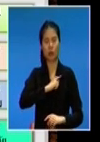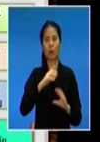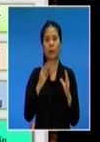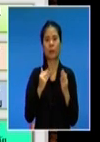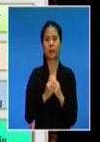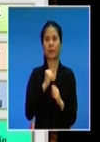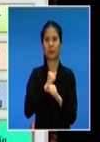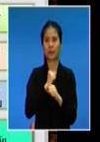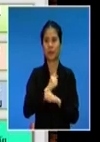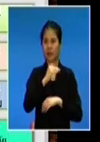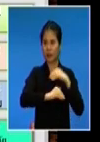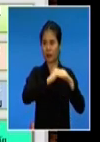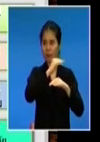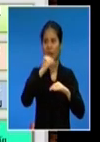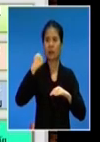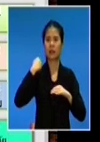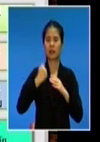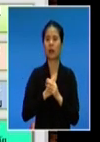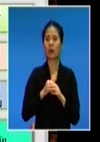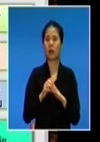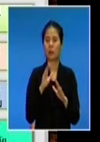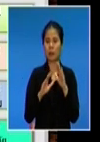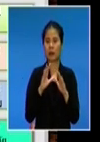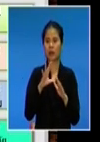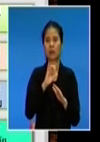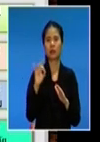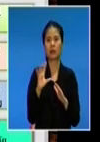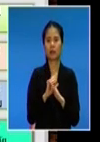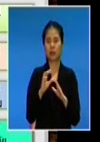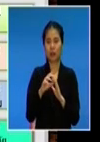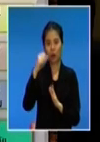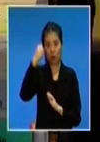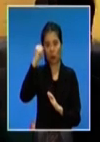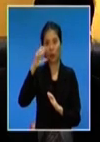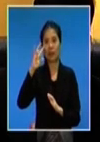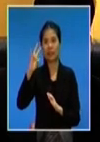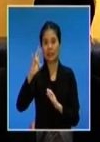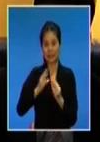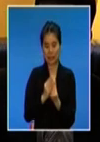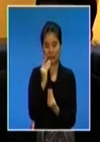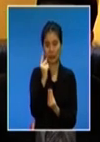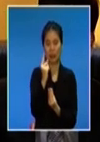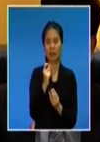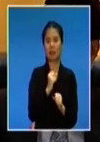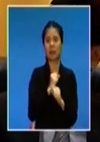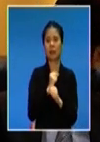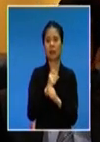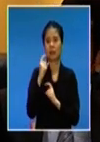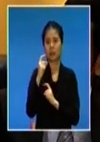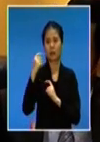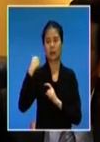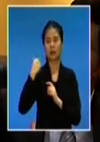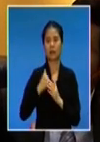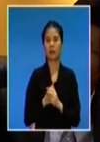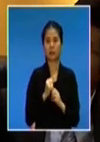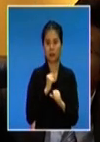รขับเคลื่อนผมตอบแล้วร้อยวันอยากจะเรียนว่า7วันอันตรายที่พูดถึงเนี่ยผมเป็นคนกำหนดชื่อนี้ขึ้นมาเองจริงๆแล้วเนี่ย